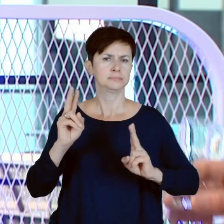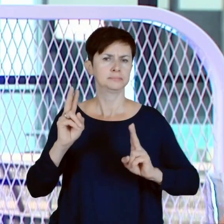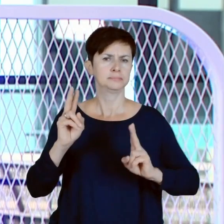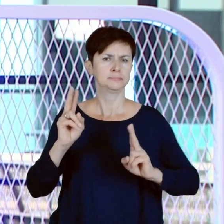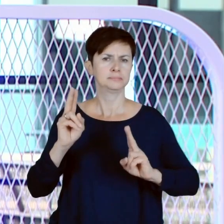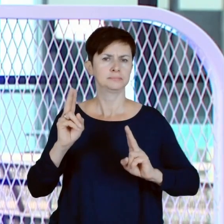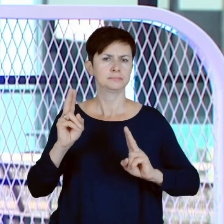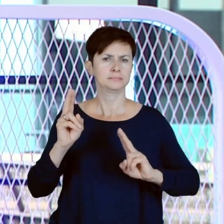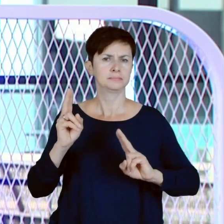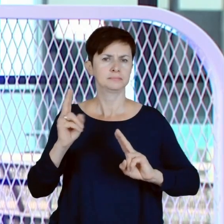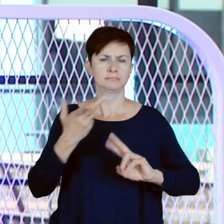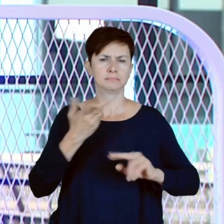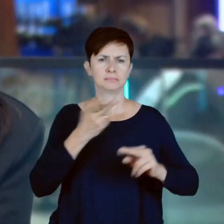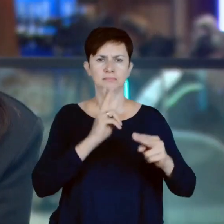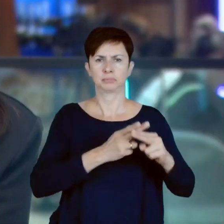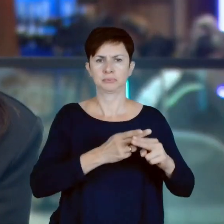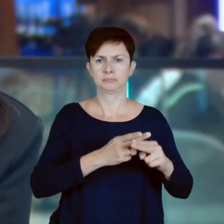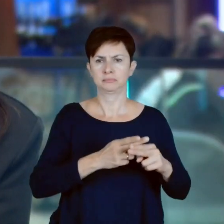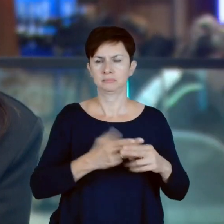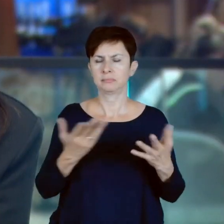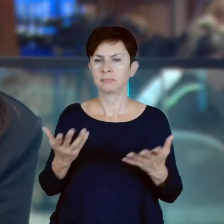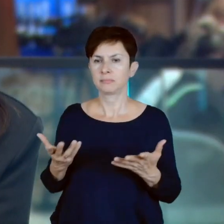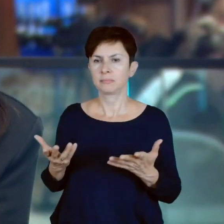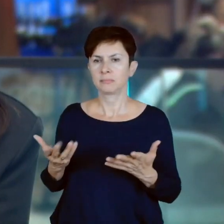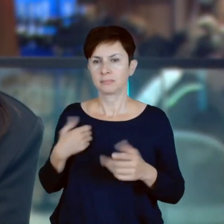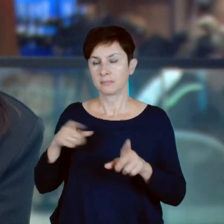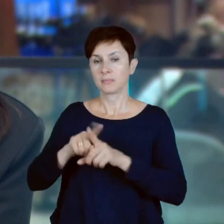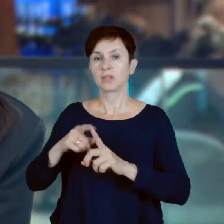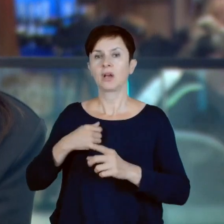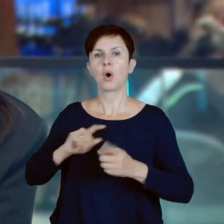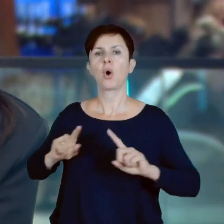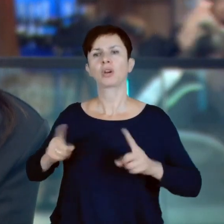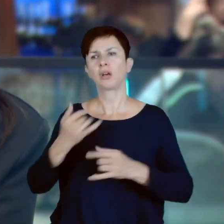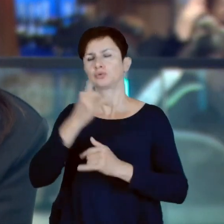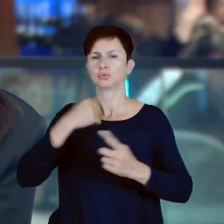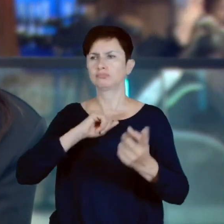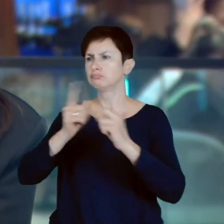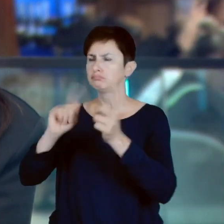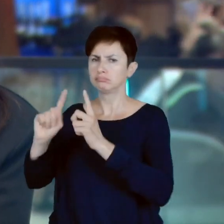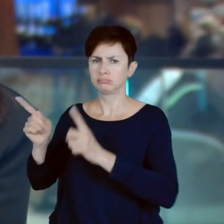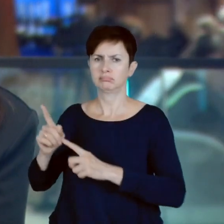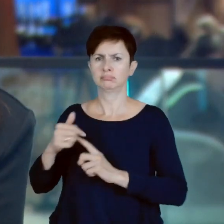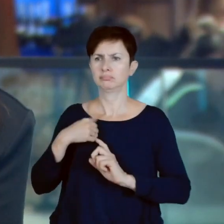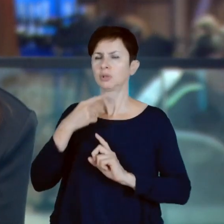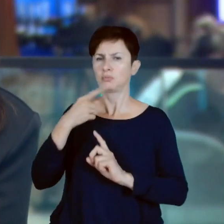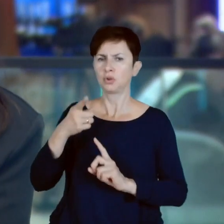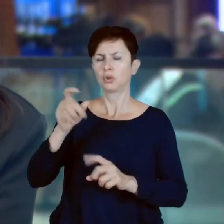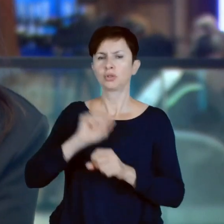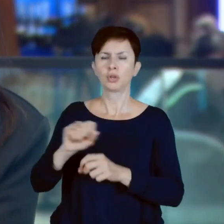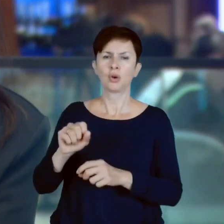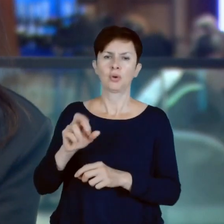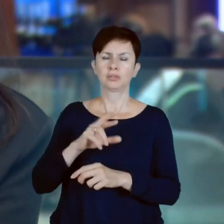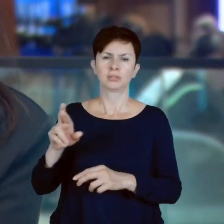nie bardzo. I to tak jak mówię, ja też często rozmawiając z organizacjami, to często też podkreślam, żeby zauważyć, że to są właśnie rzeczy